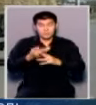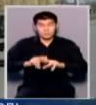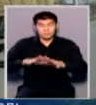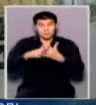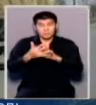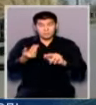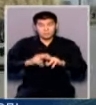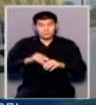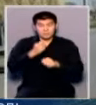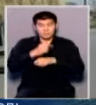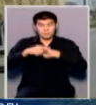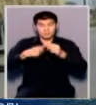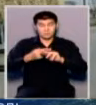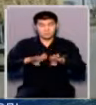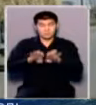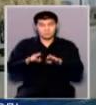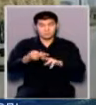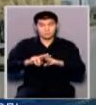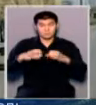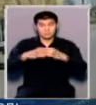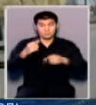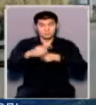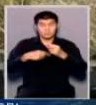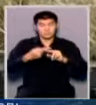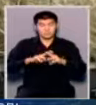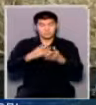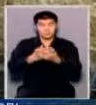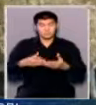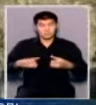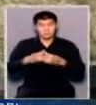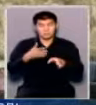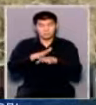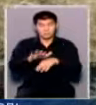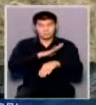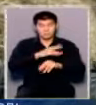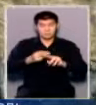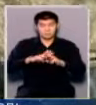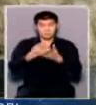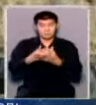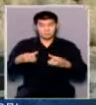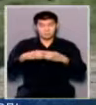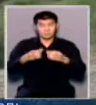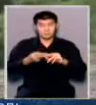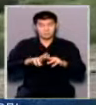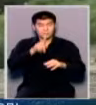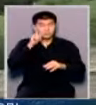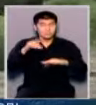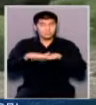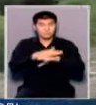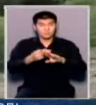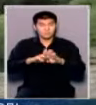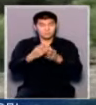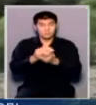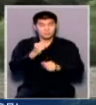әкімі қоштаған. Кейін бұл бастамаға осы елді мекеннің үш шаруа қожалығы атсалысты. Сауапты іске тұрғындар мен жастар да білек сыбана